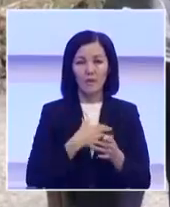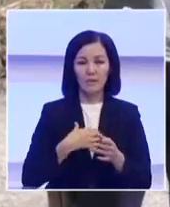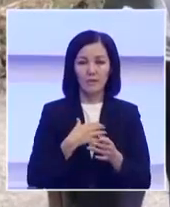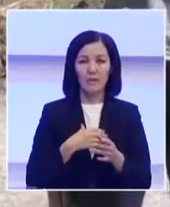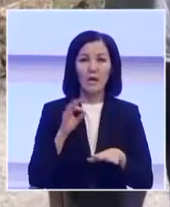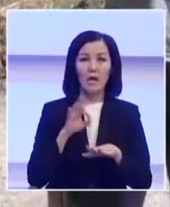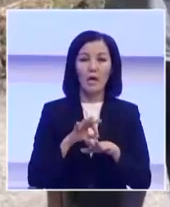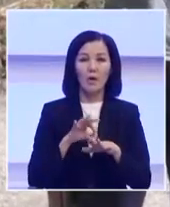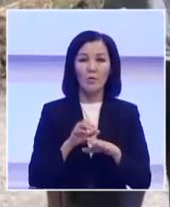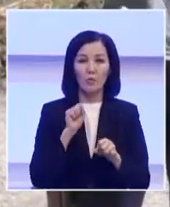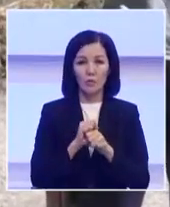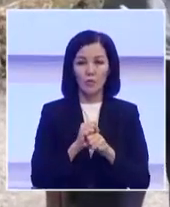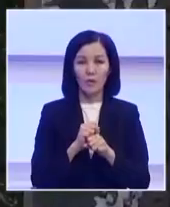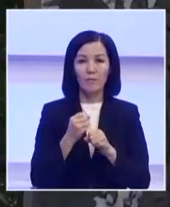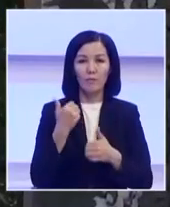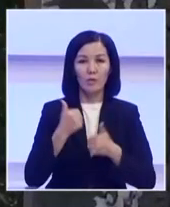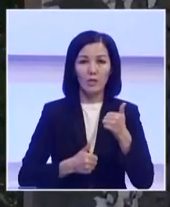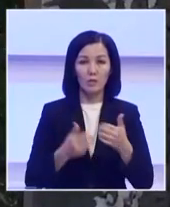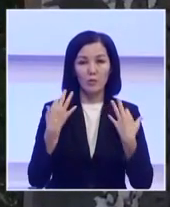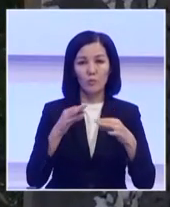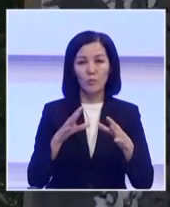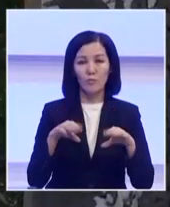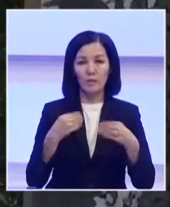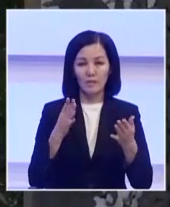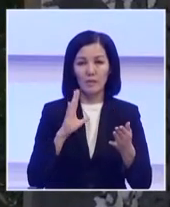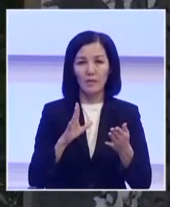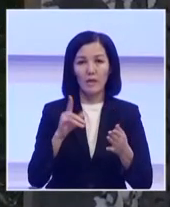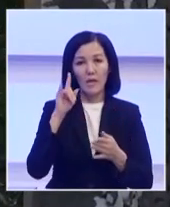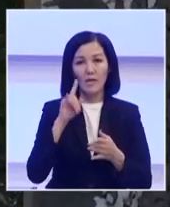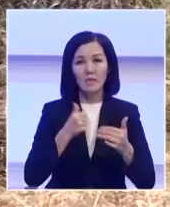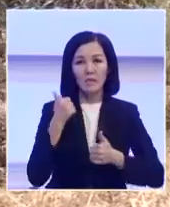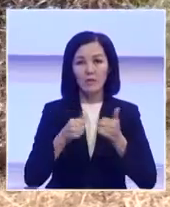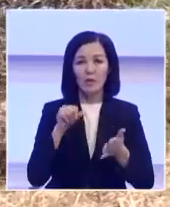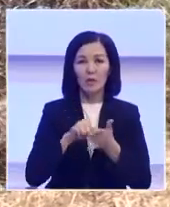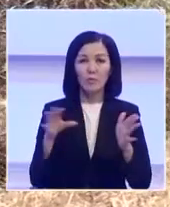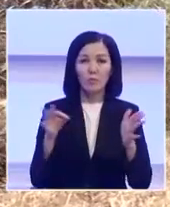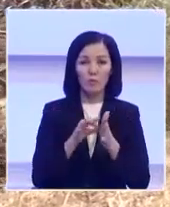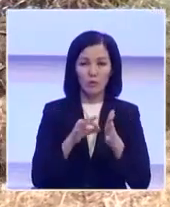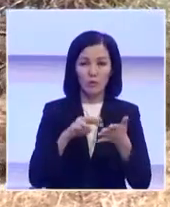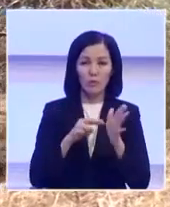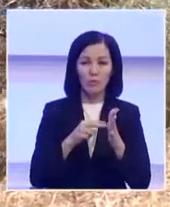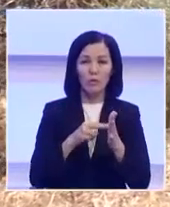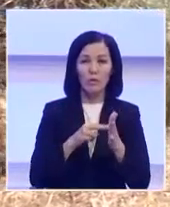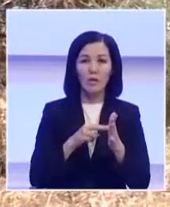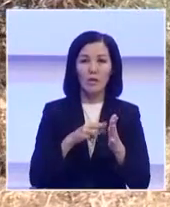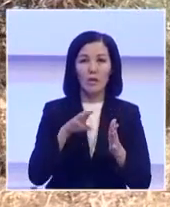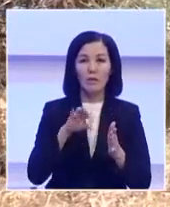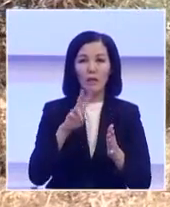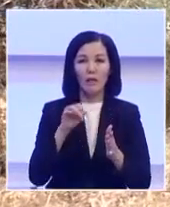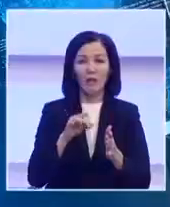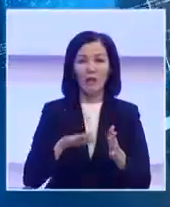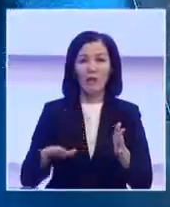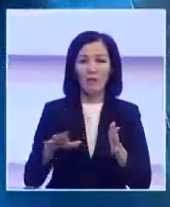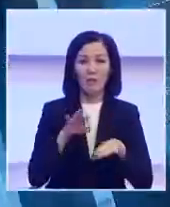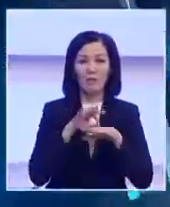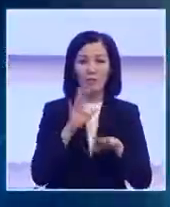індет сейіліп жарыс өткізуге рұқсат берілген жағдайда Қазақстан біріншілігіне қатысуды көздеп отыр. Ол тамыз 42 айларында Талғар ауданында